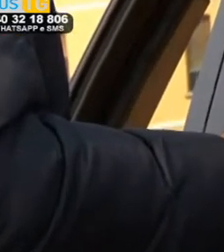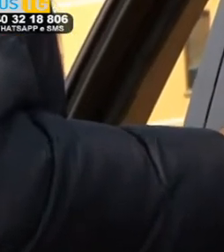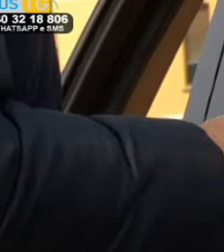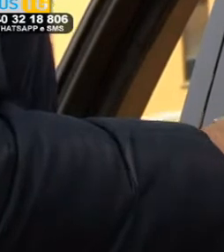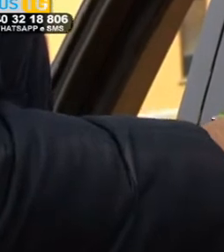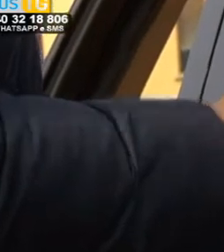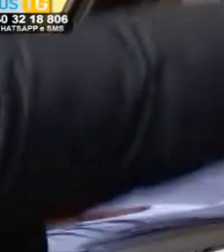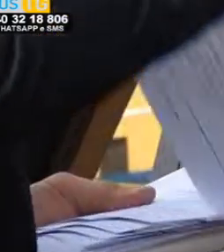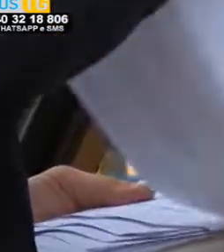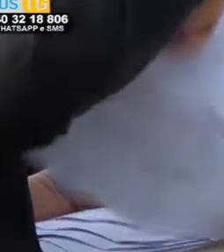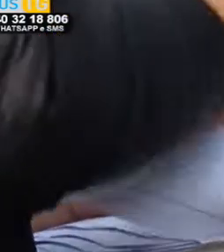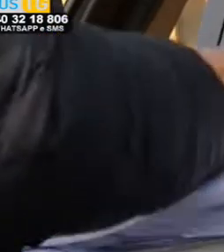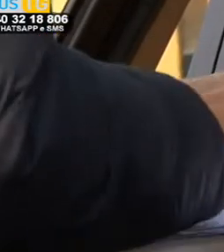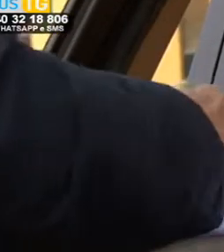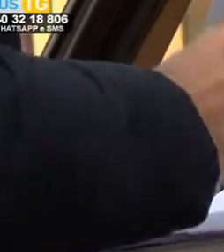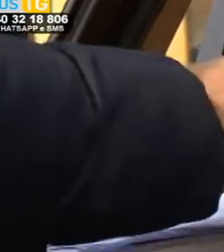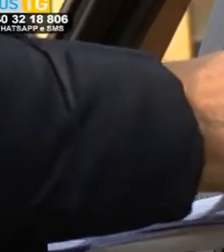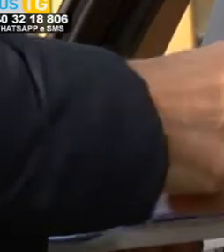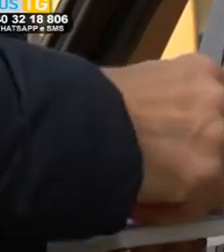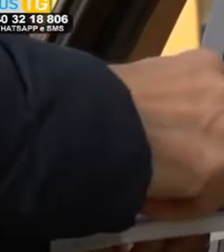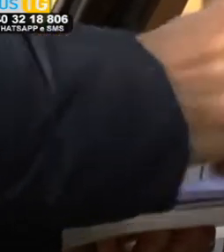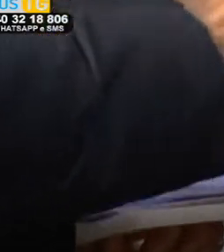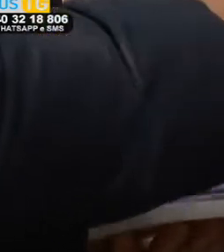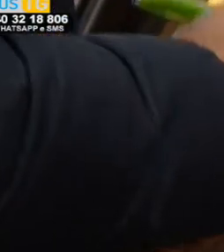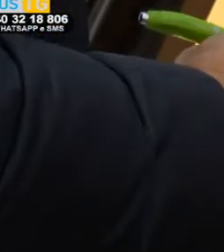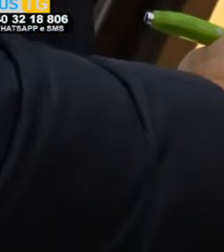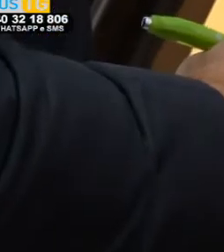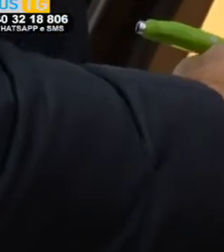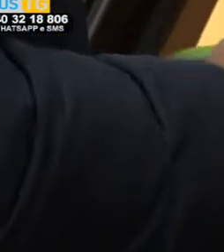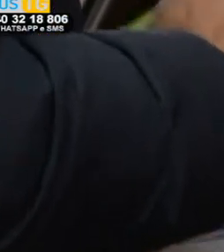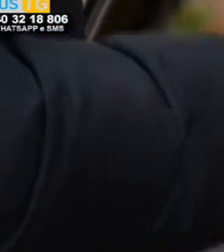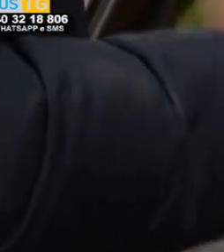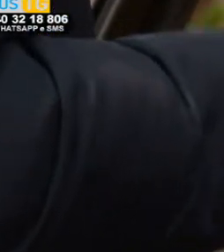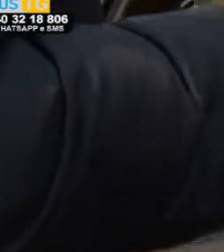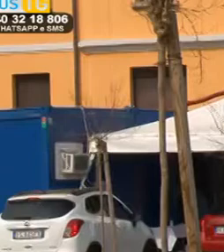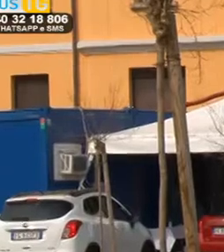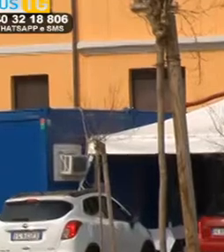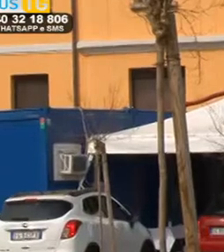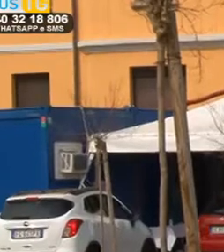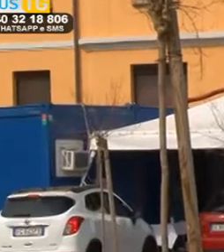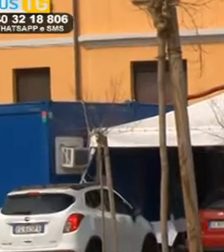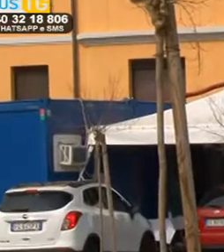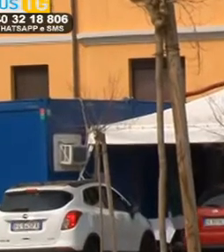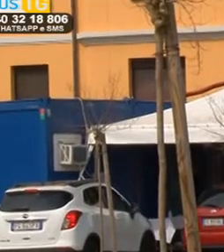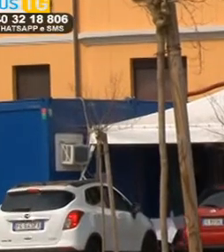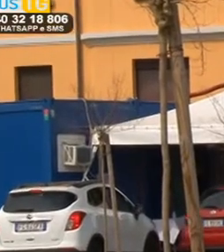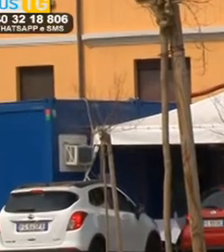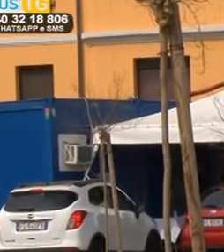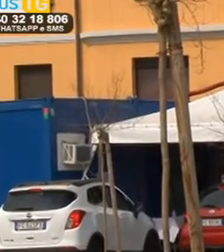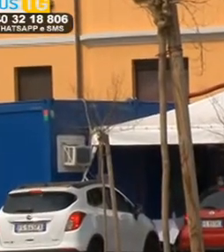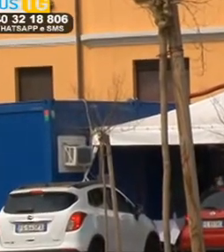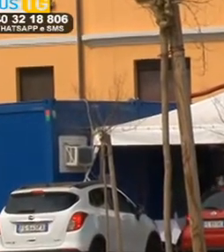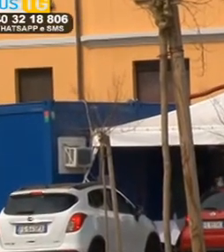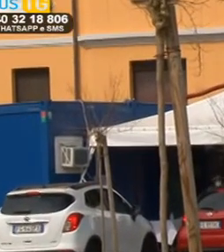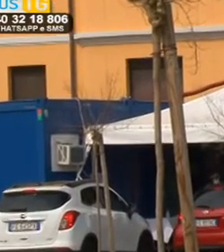Il che sarebbe plausibile se è vero come è vero che la richiesta dell'Associazione Bellunesi nel Mondo di poter vaccinare bellunesi iscritti all'AIRE ma presenti